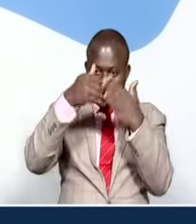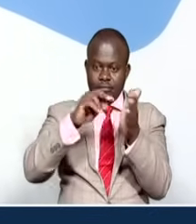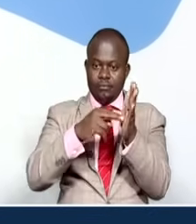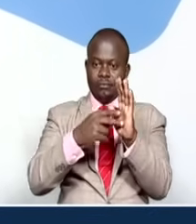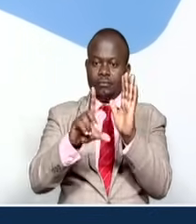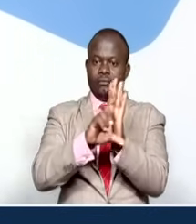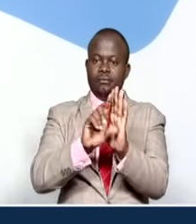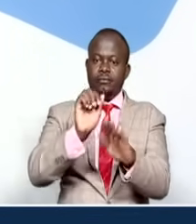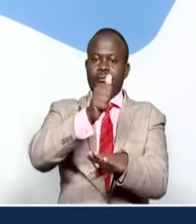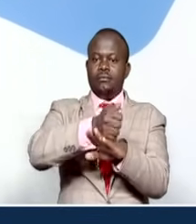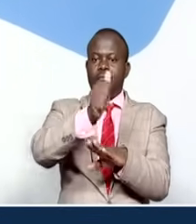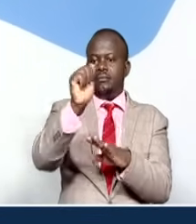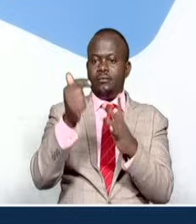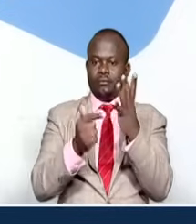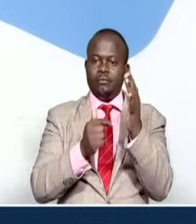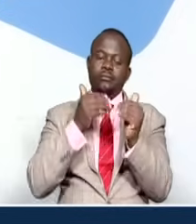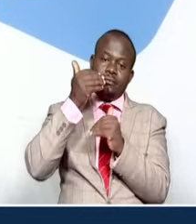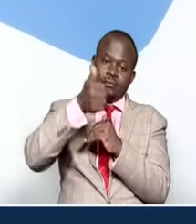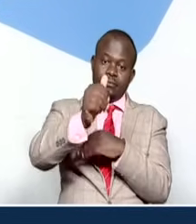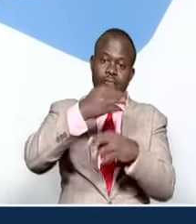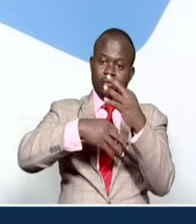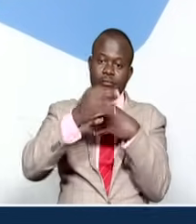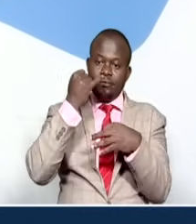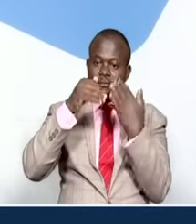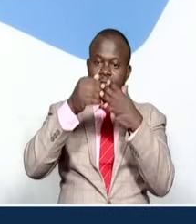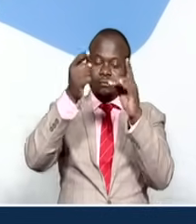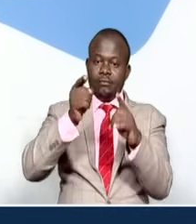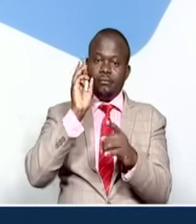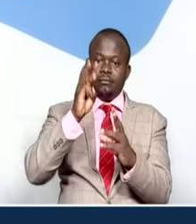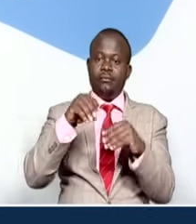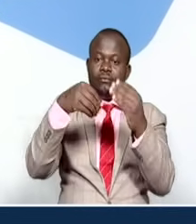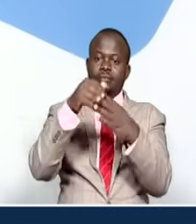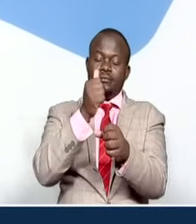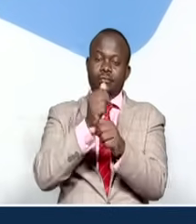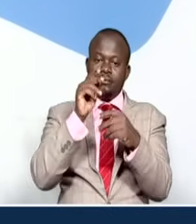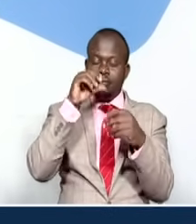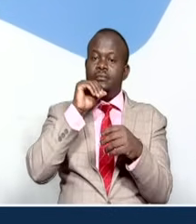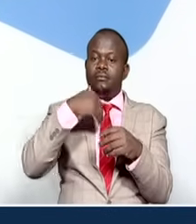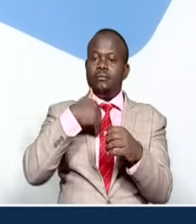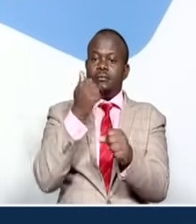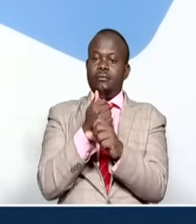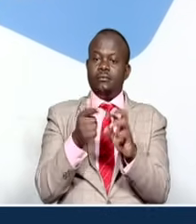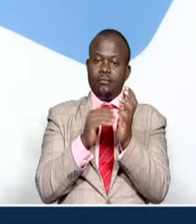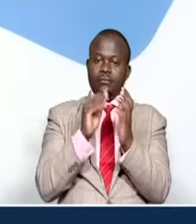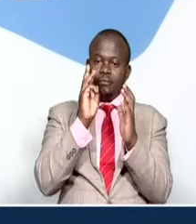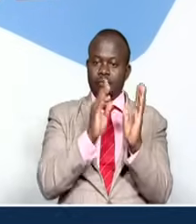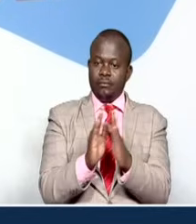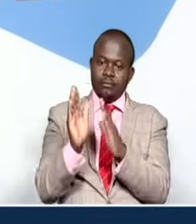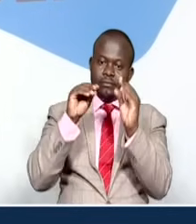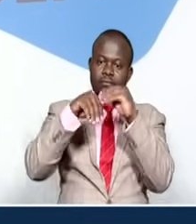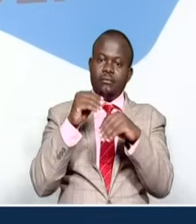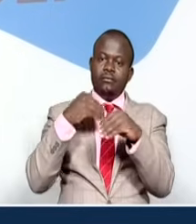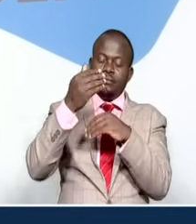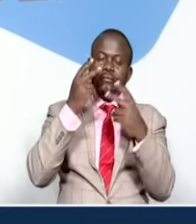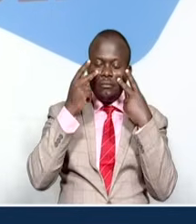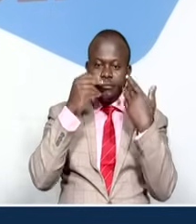y'amategeko ashyiraho ibyo bintu. Hanyuma izo nganda niziza zizatanga akazi kuri ba bashomeri kandi zizatunganya umusaruro uboneka